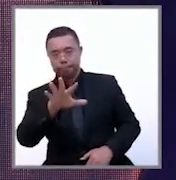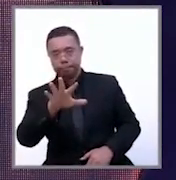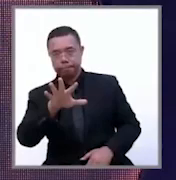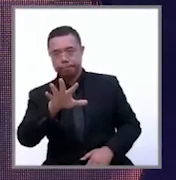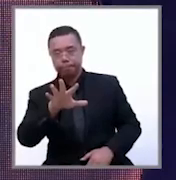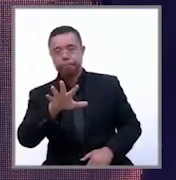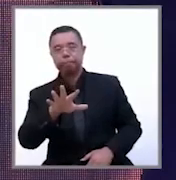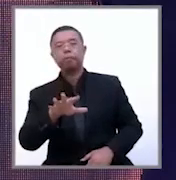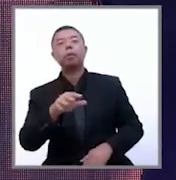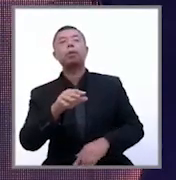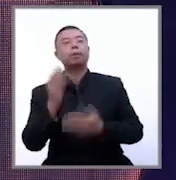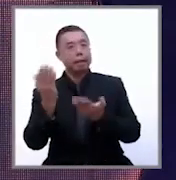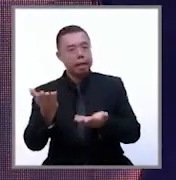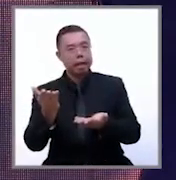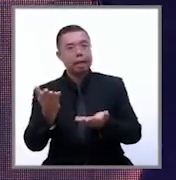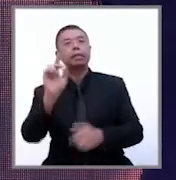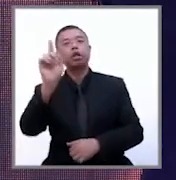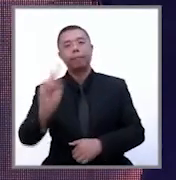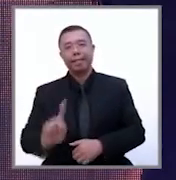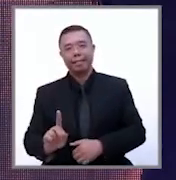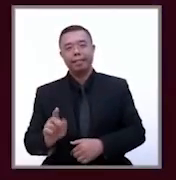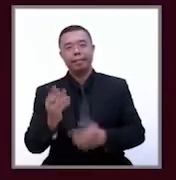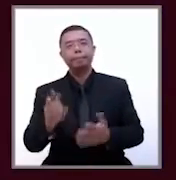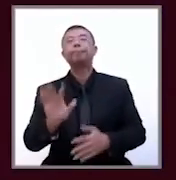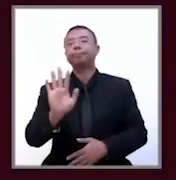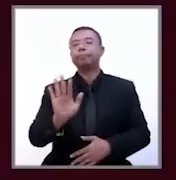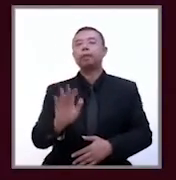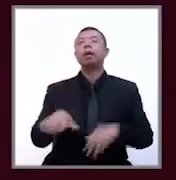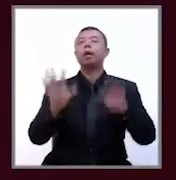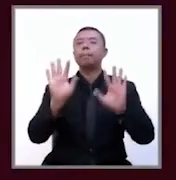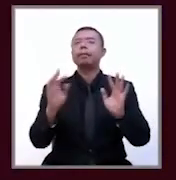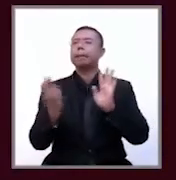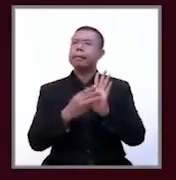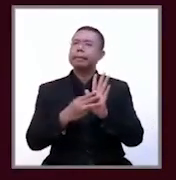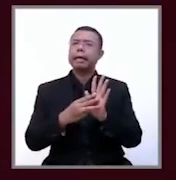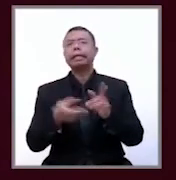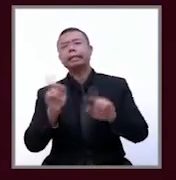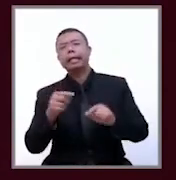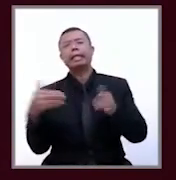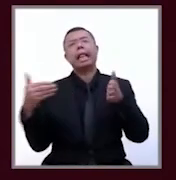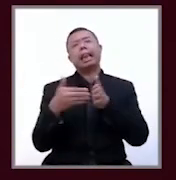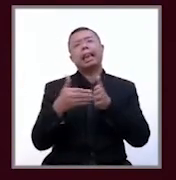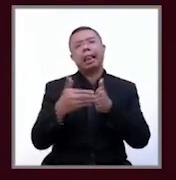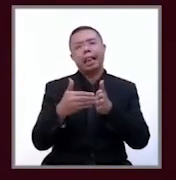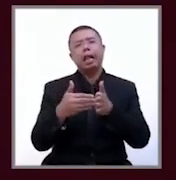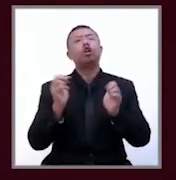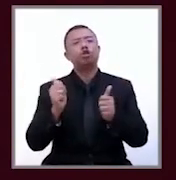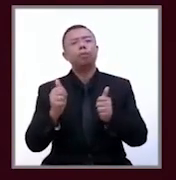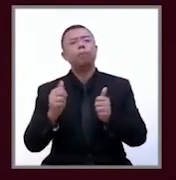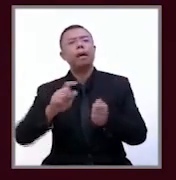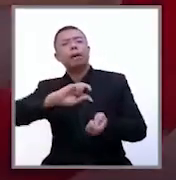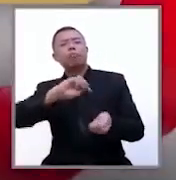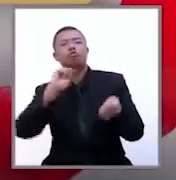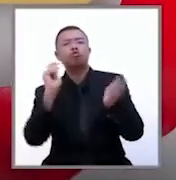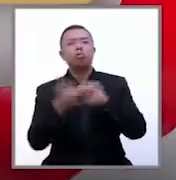menanggapi waktu Bapak menit silakan banyak masalah yang menjadi kendala terlaksananya reforma